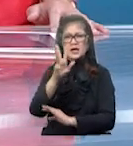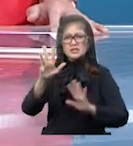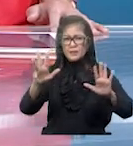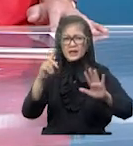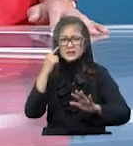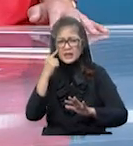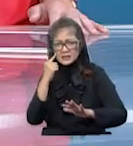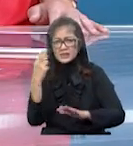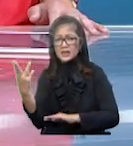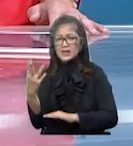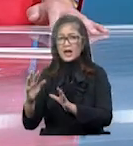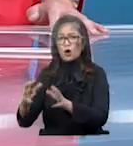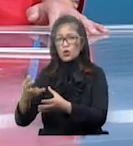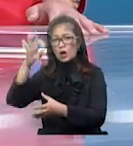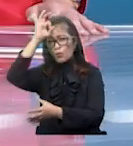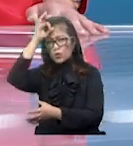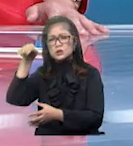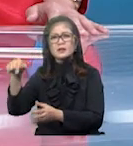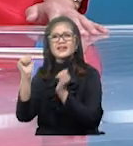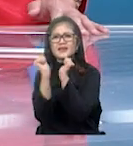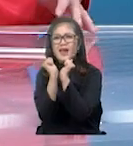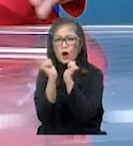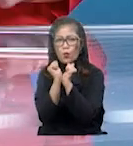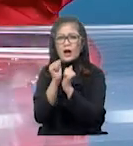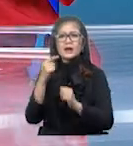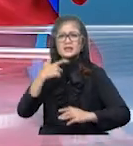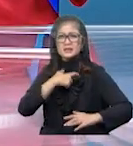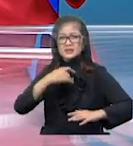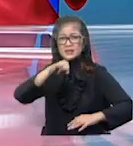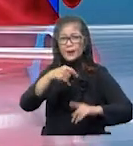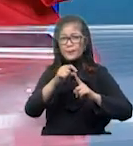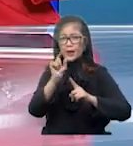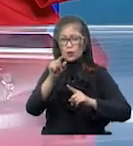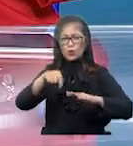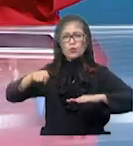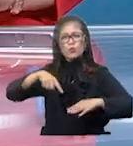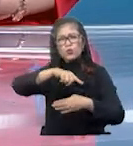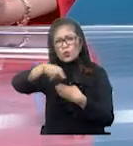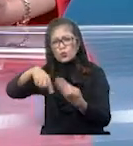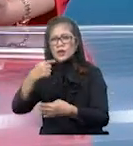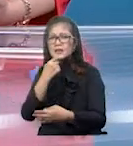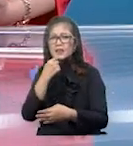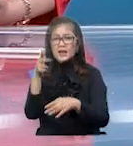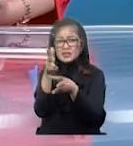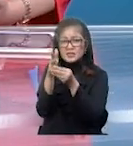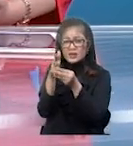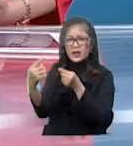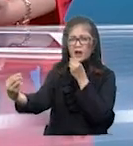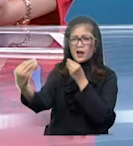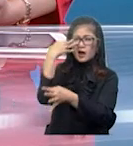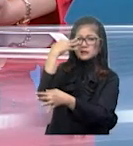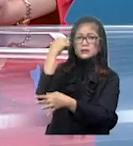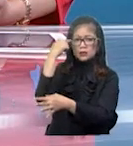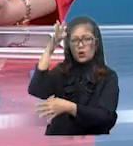di hadapan ketiga anggota polisi sebagai terdakwa jaksa penuntut umum memutar Kapan kamera CCTV saat penembakan gas air mata